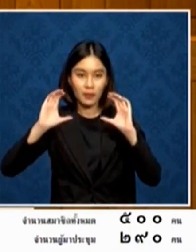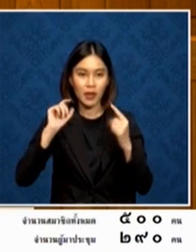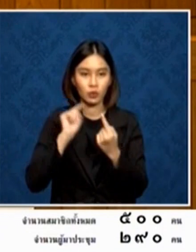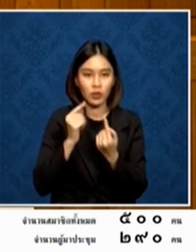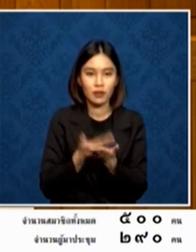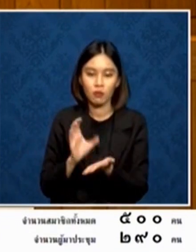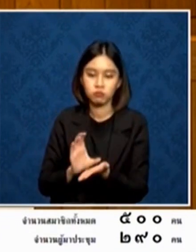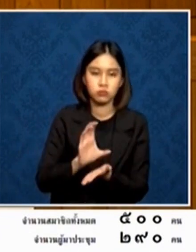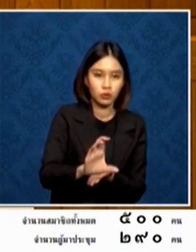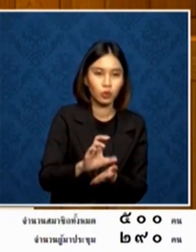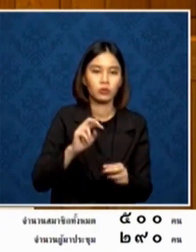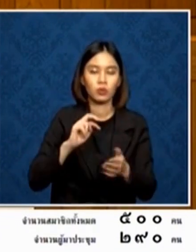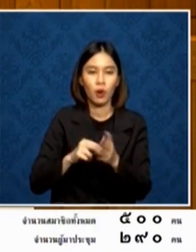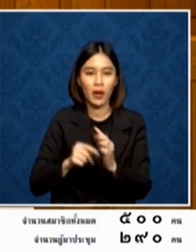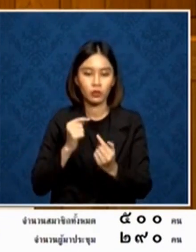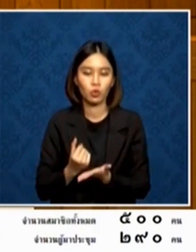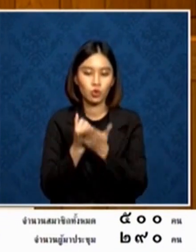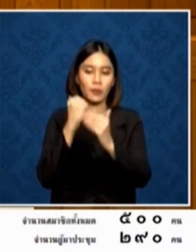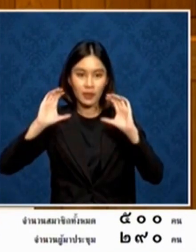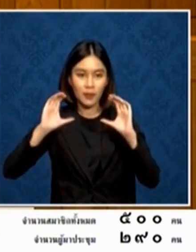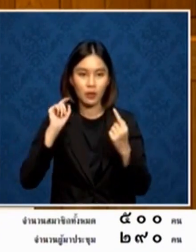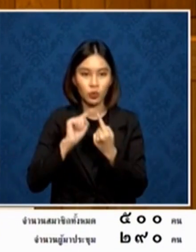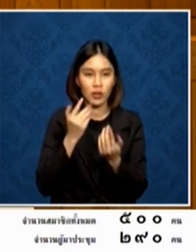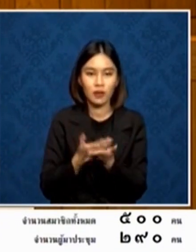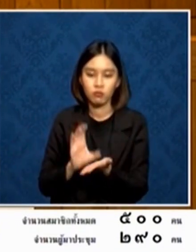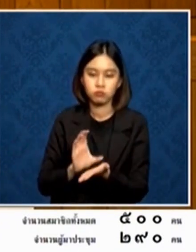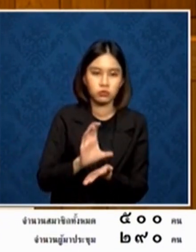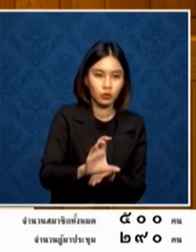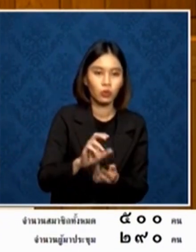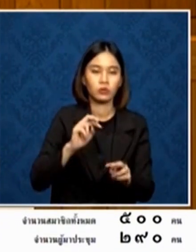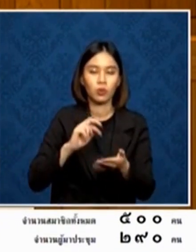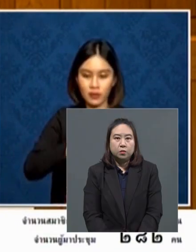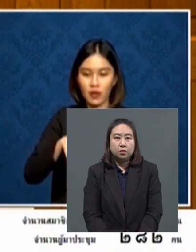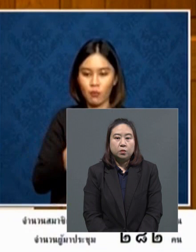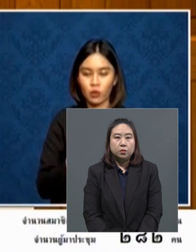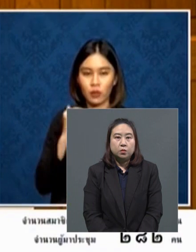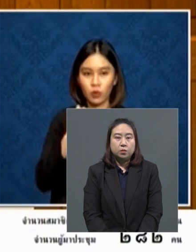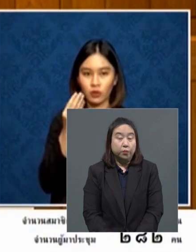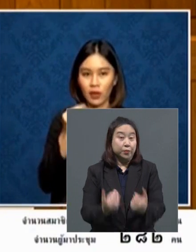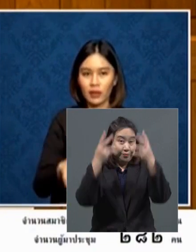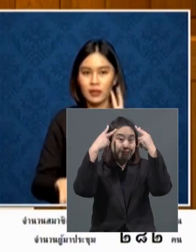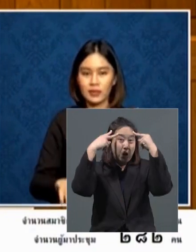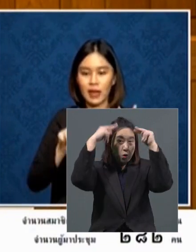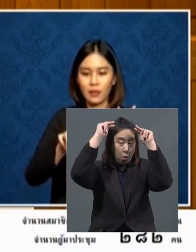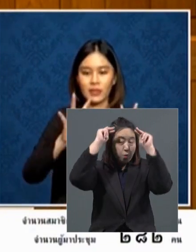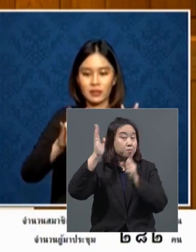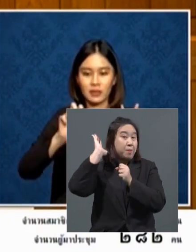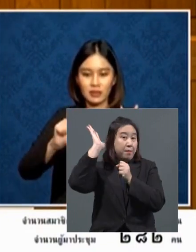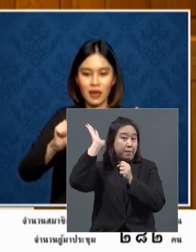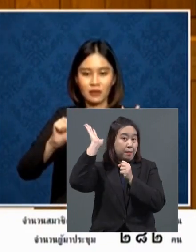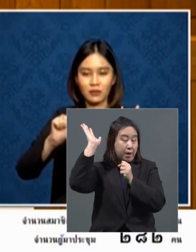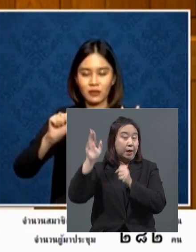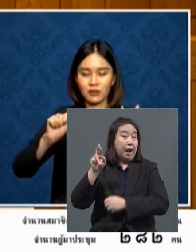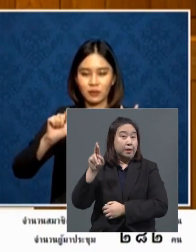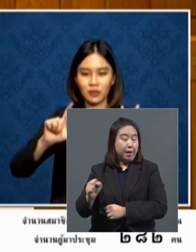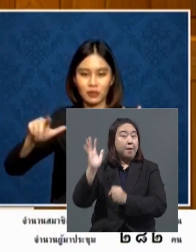การลงให้กับประเทศต่อไปหลังจากนายกรัฐมนตรีแถลงชี้แจงต่อสภานะ